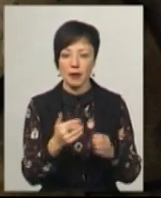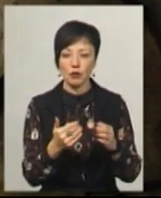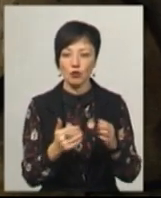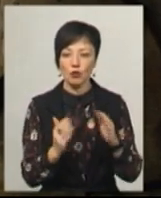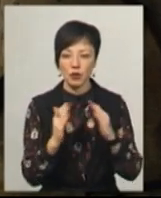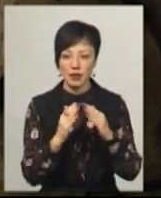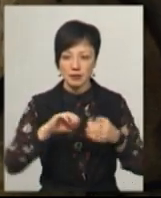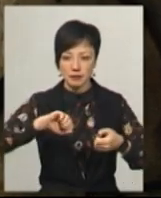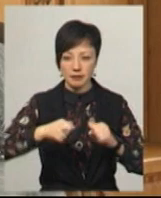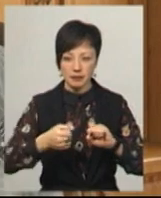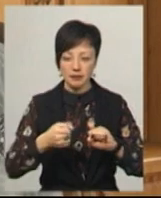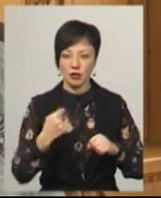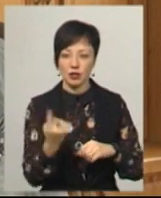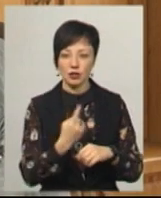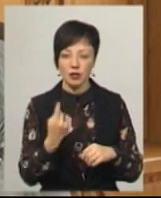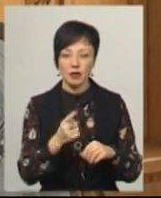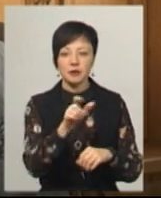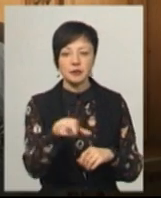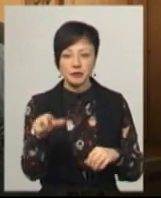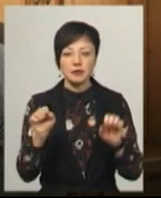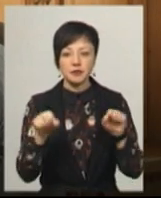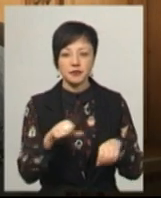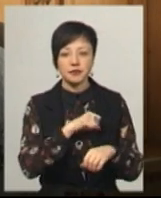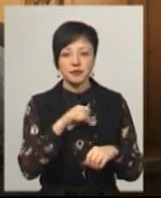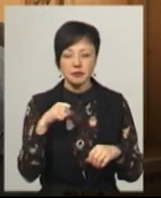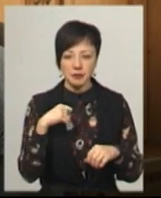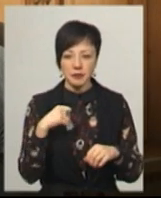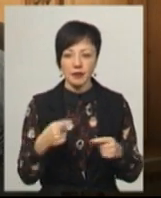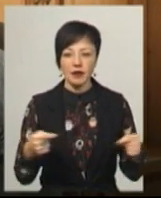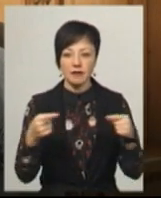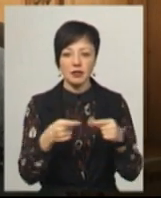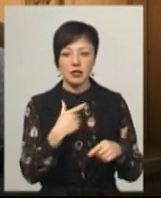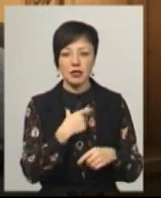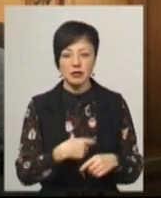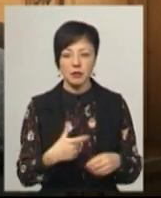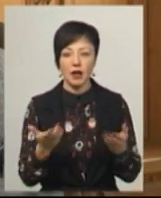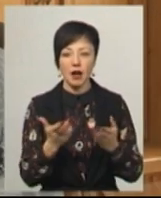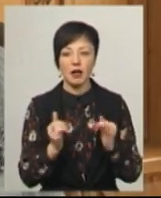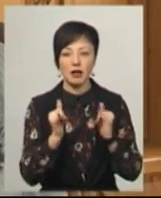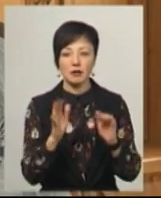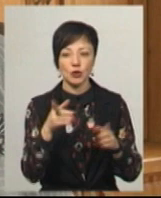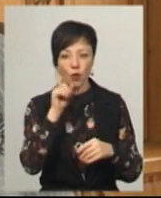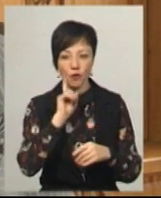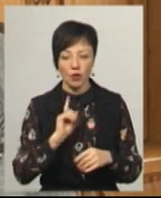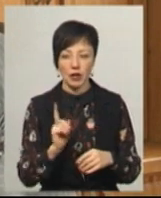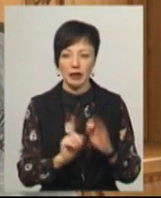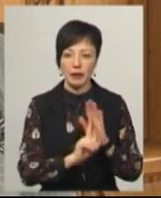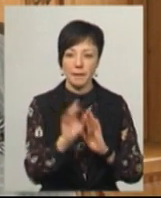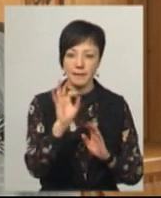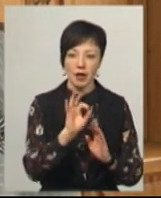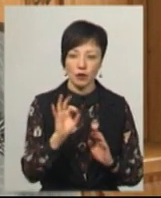запірної арматури на лічильнику. Мешканці можуть самі визначити для себе, яка для них буде комфортна температура. Чи